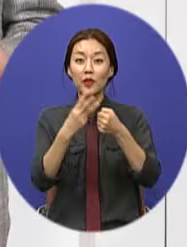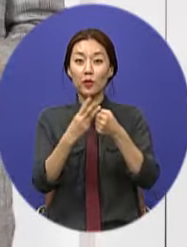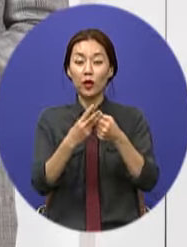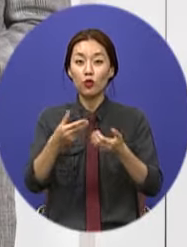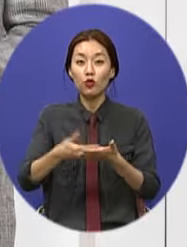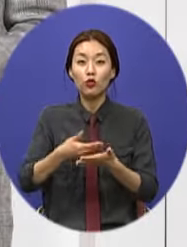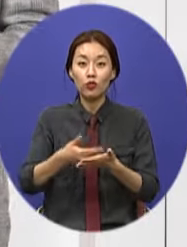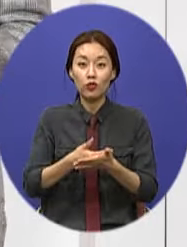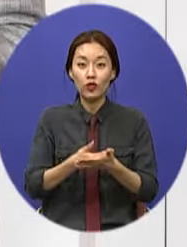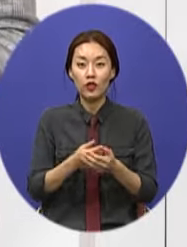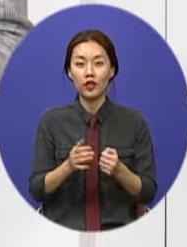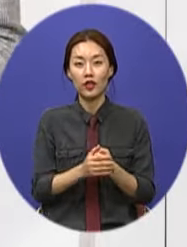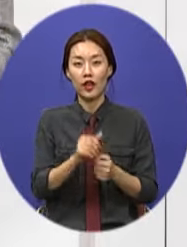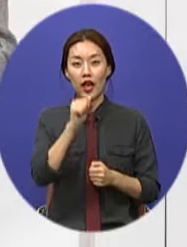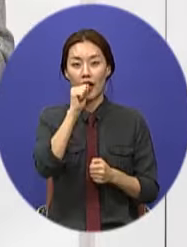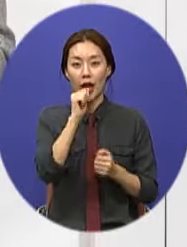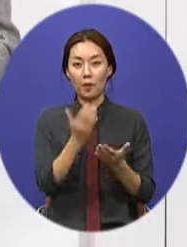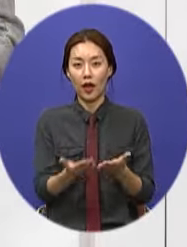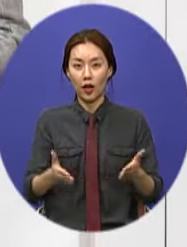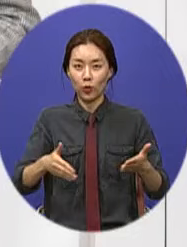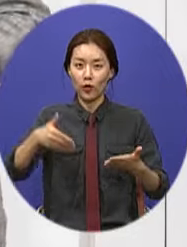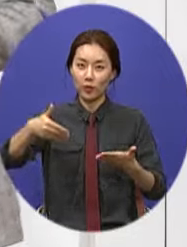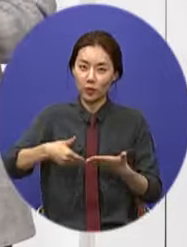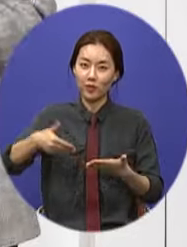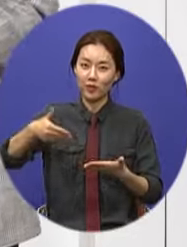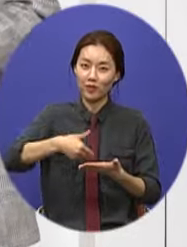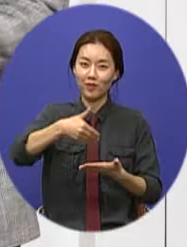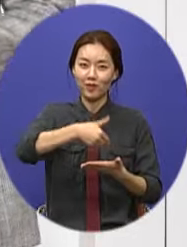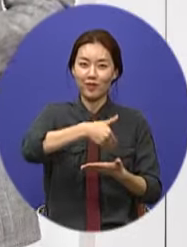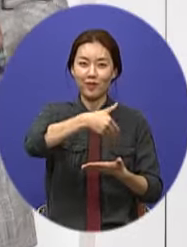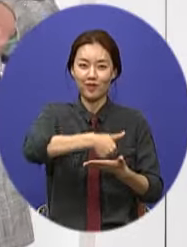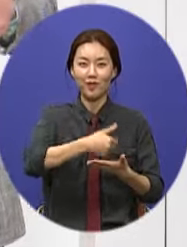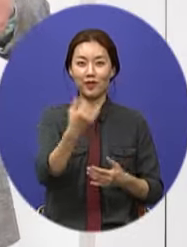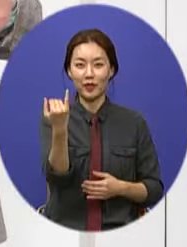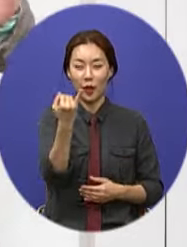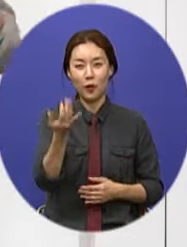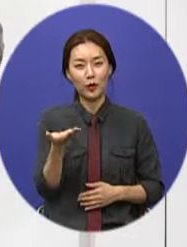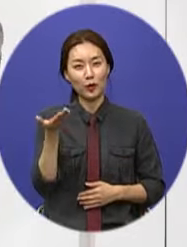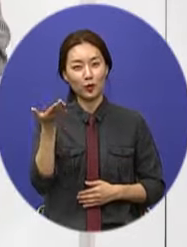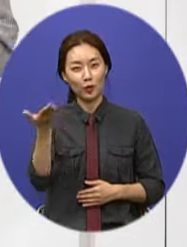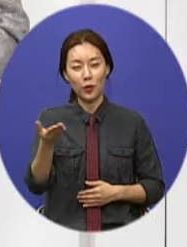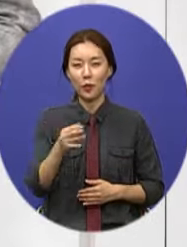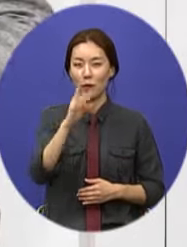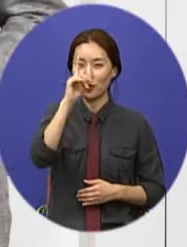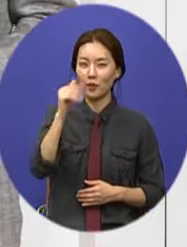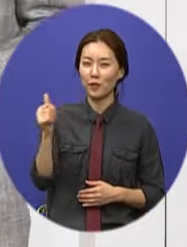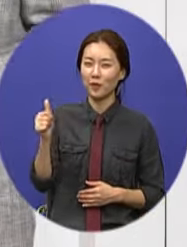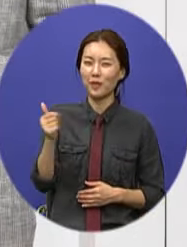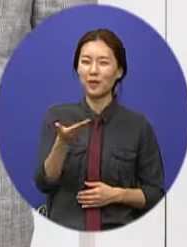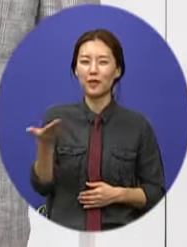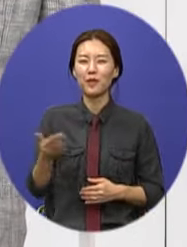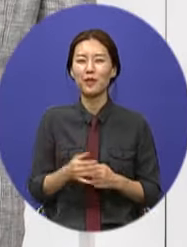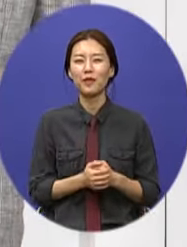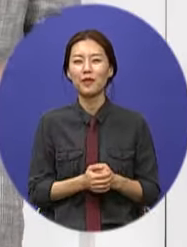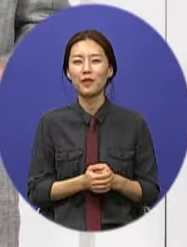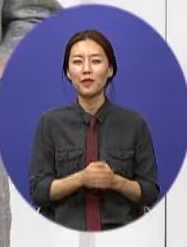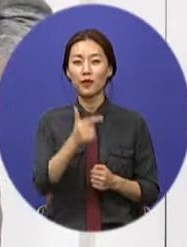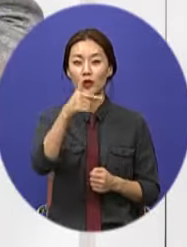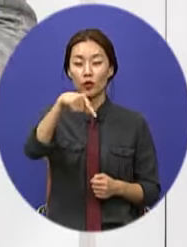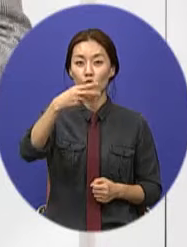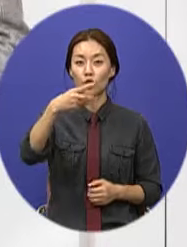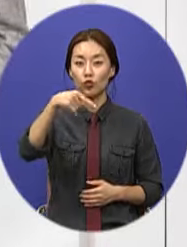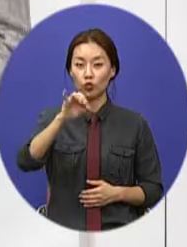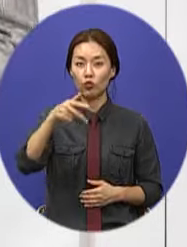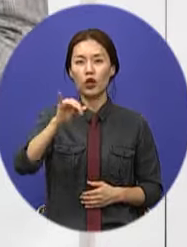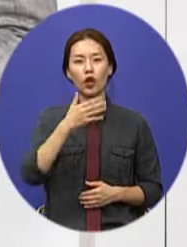3번 누룽지는 가마솥에 누룽지 빡빡 긁어서 함영지 한 덩어리 박재원 한 덩어리 누룽지 누룽지 누룽지 아 누룽지